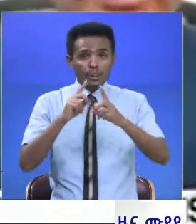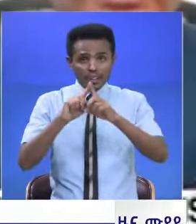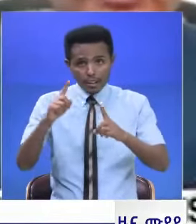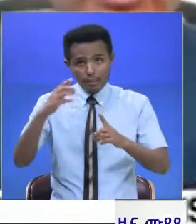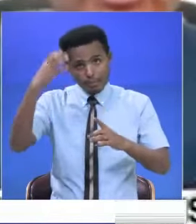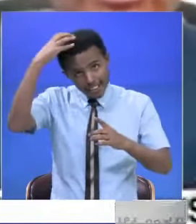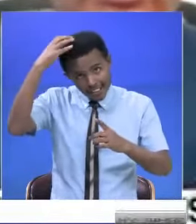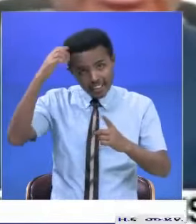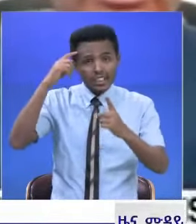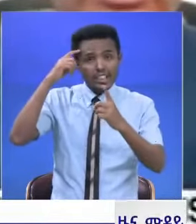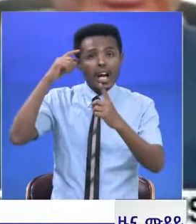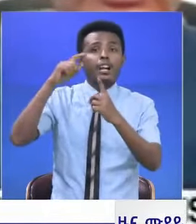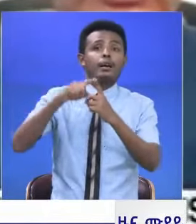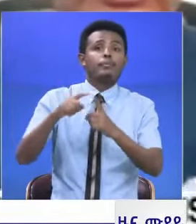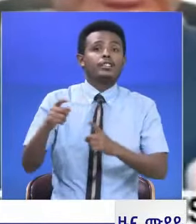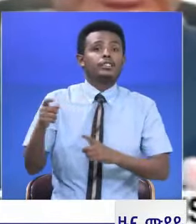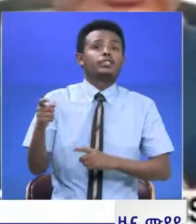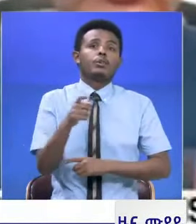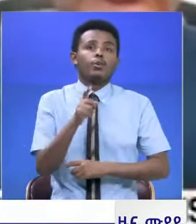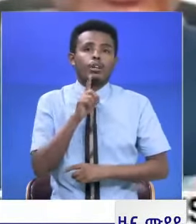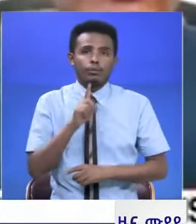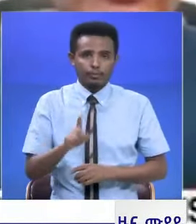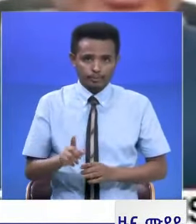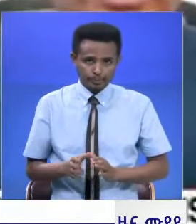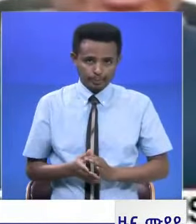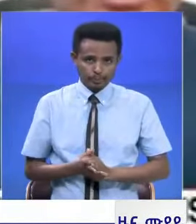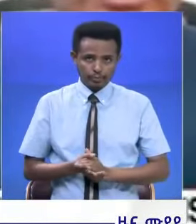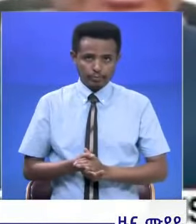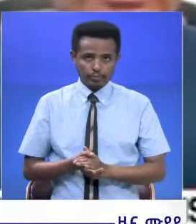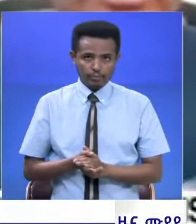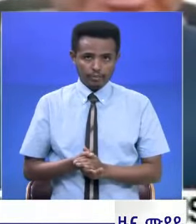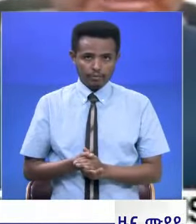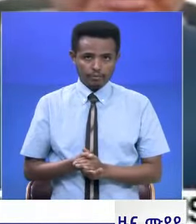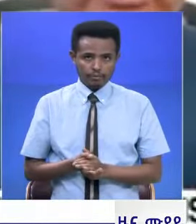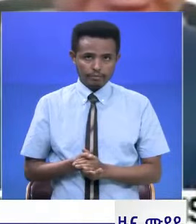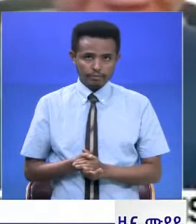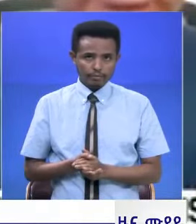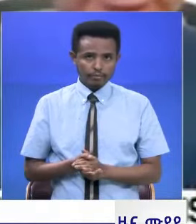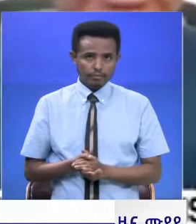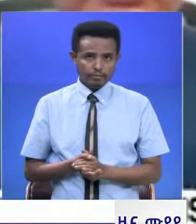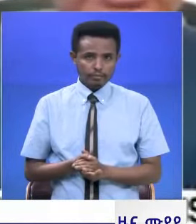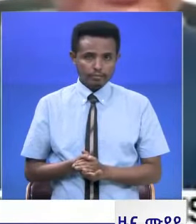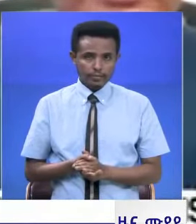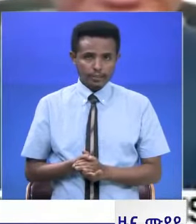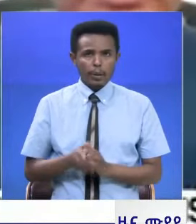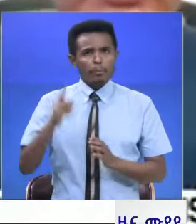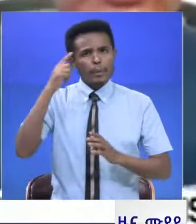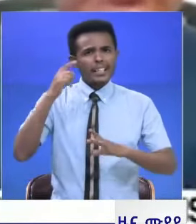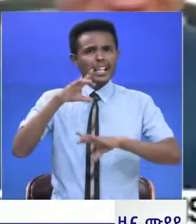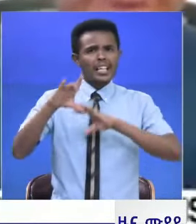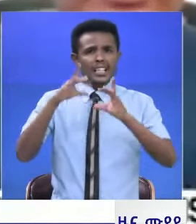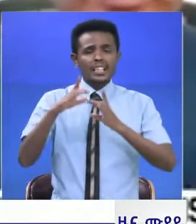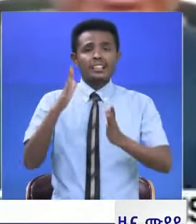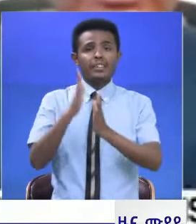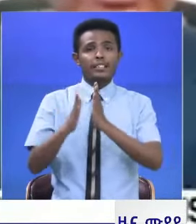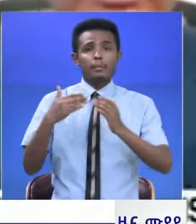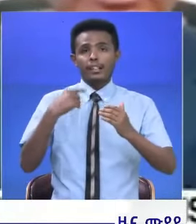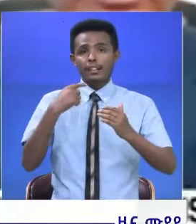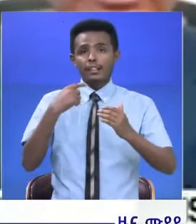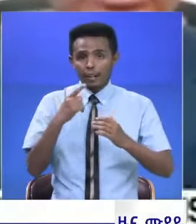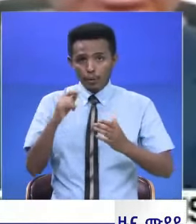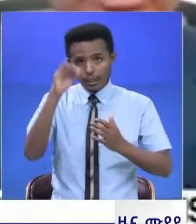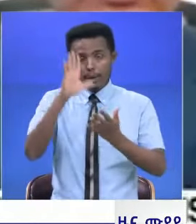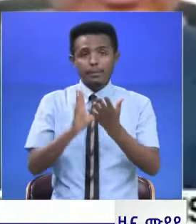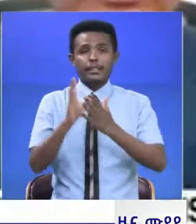ነው። CNN reported was to blame the government. በትግራይ ክልል ተፈጸሙ የተባሉ የመብት